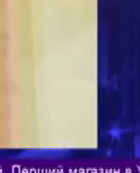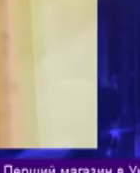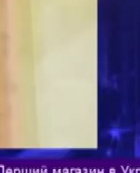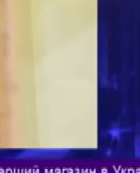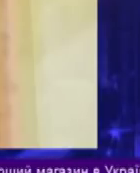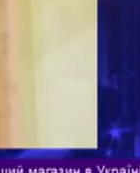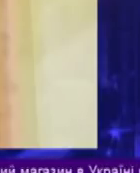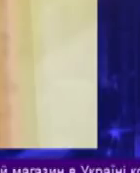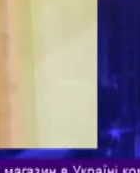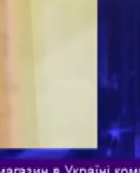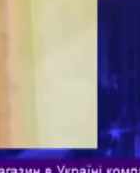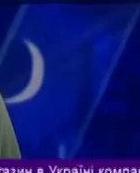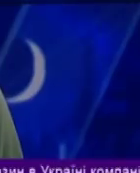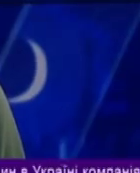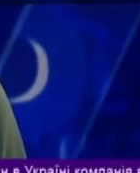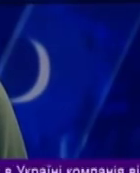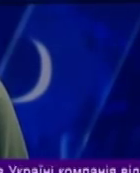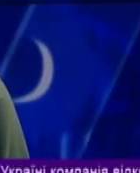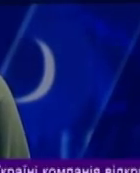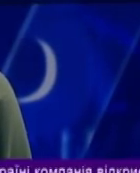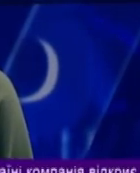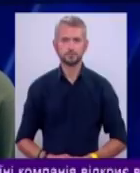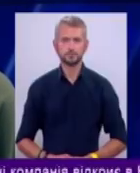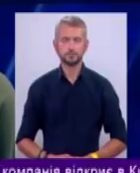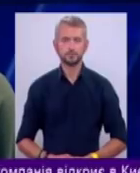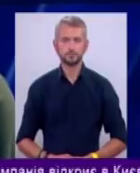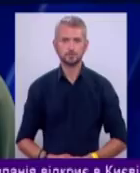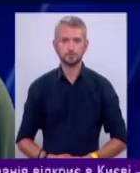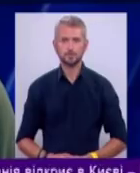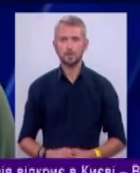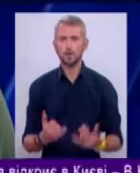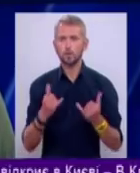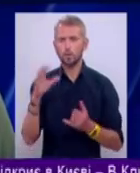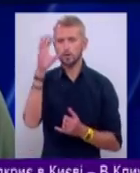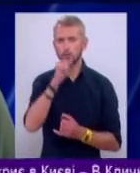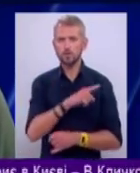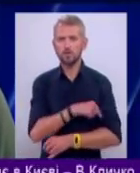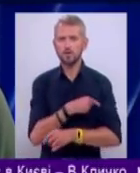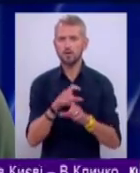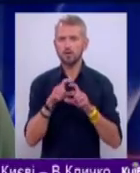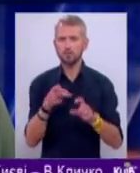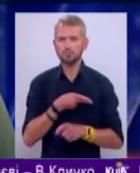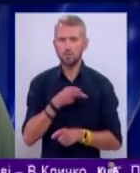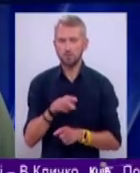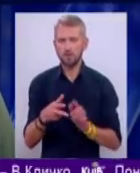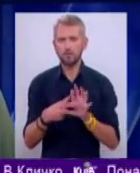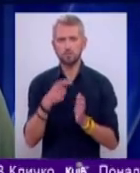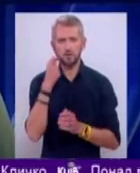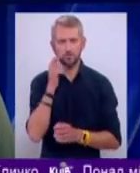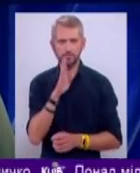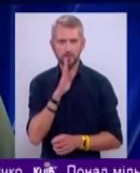шпигунстві і роботі на українську розвідку. Сьогодні вночі у лікарні Охмадит померла 8-річна